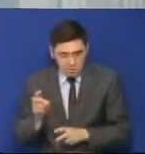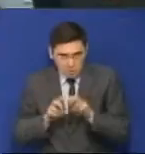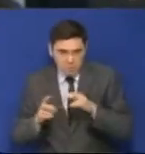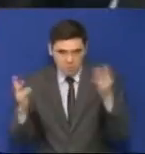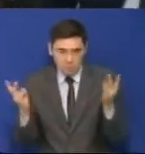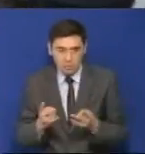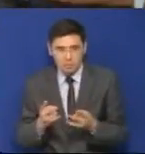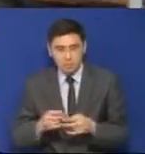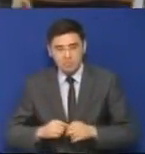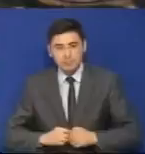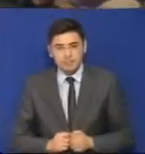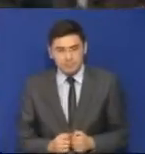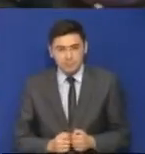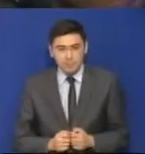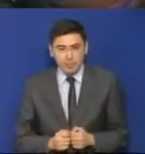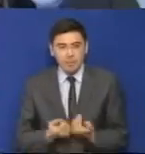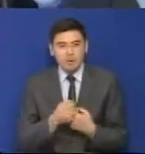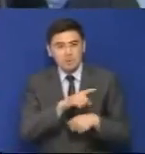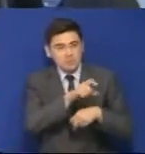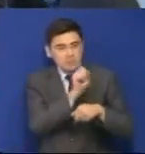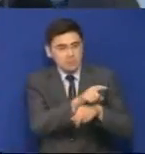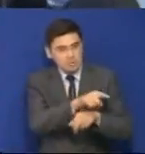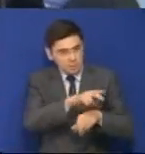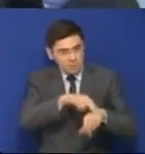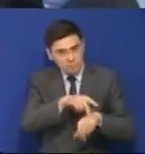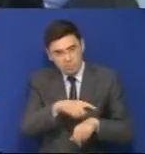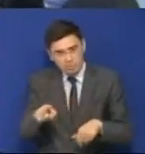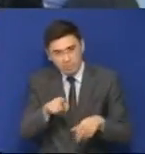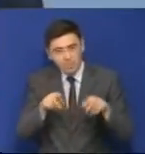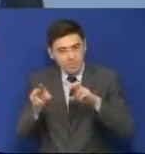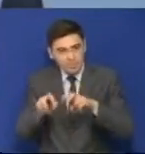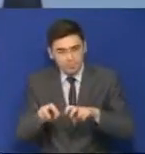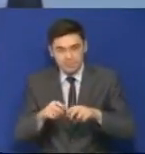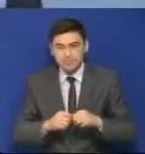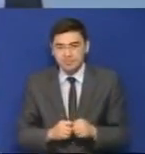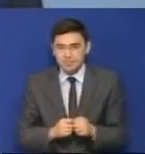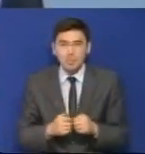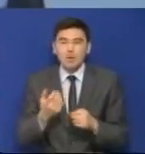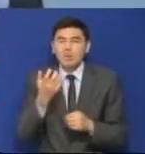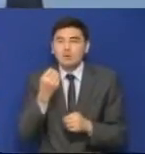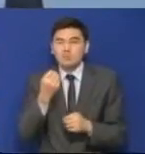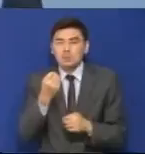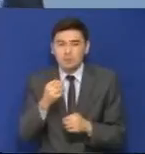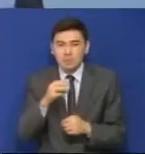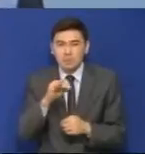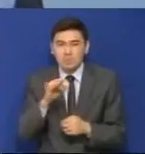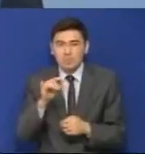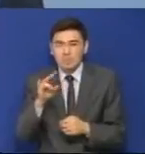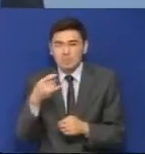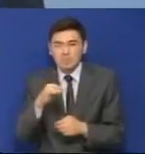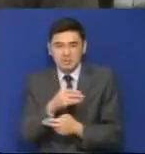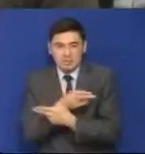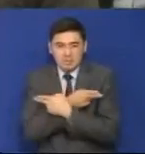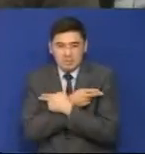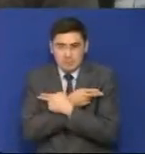жергілікті полиция қызметтеріне ақпаратты тексеруді тапсырды. Ал қала тұрғынының Мирный кентіндегі саяжай учаскесін жеке тұрғын үй